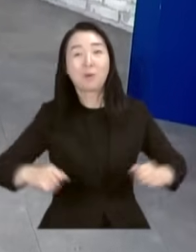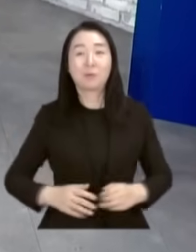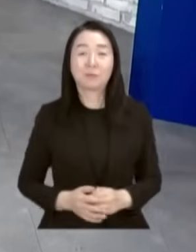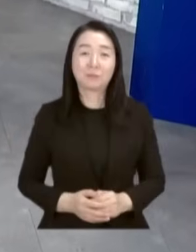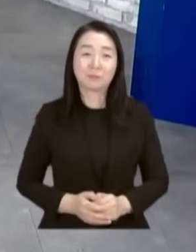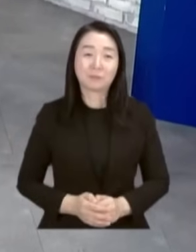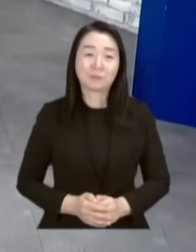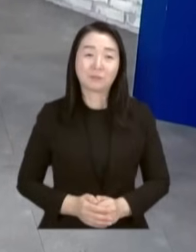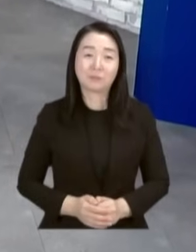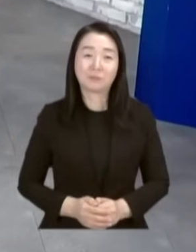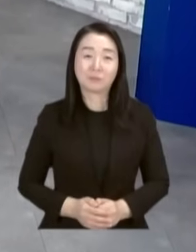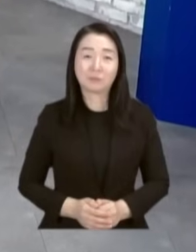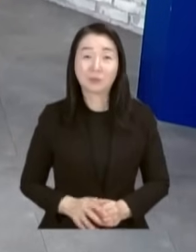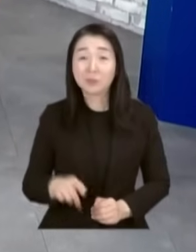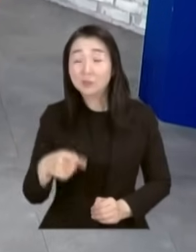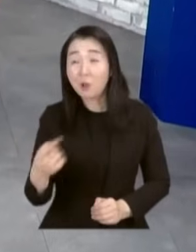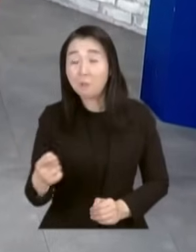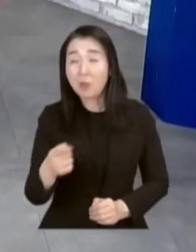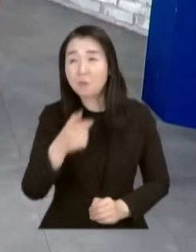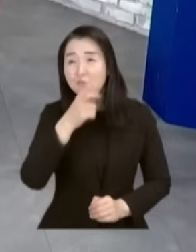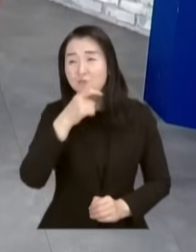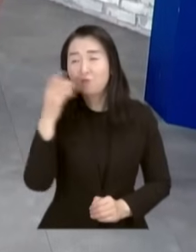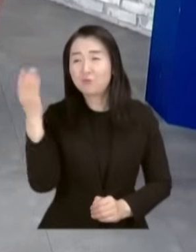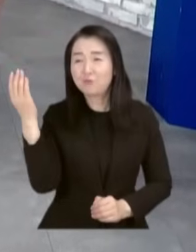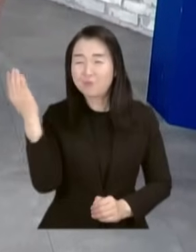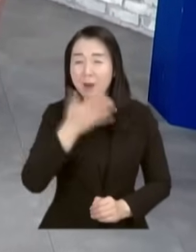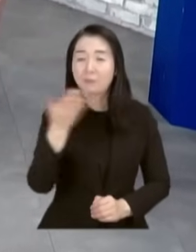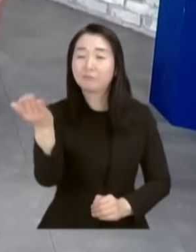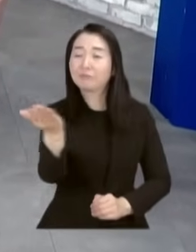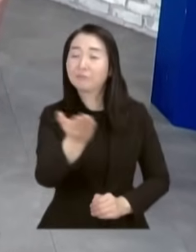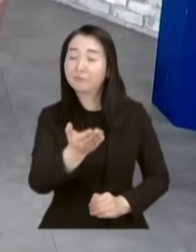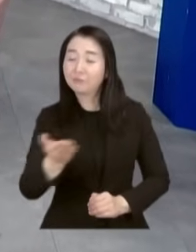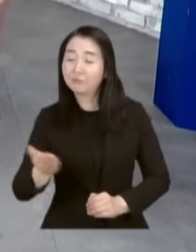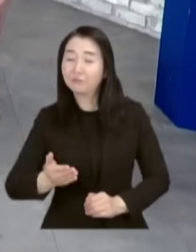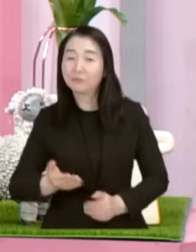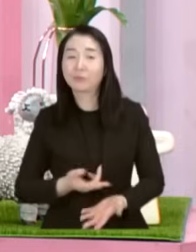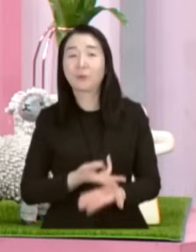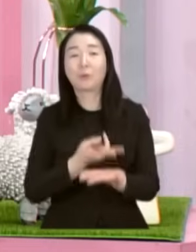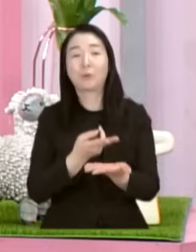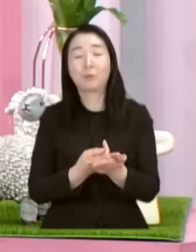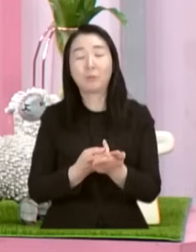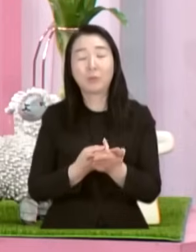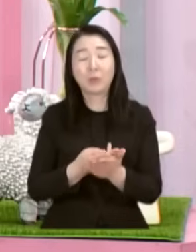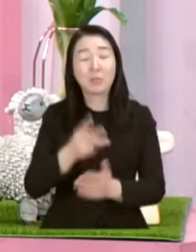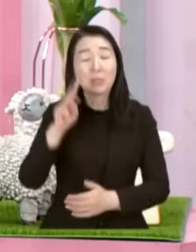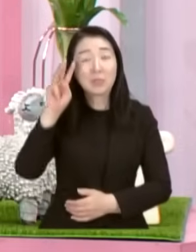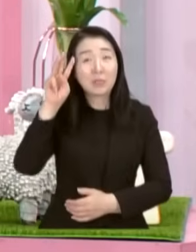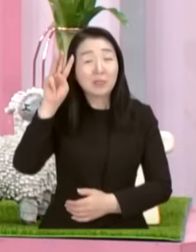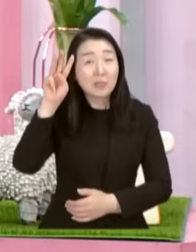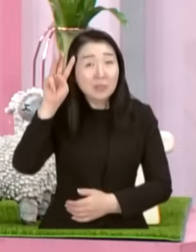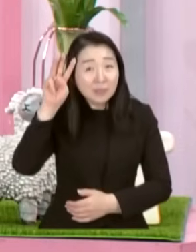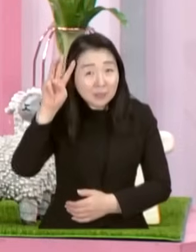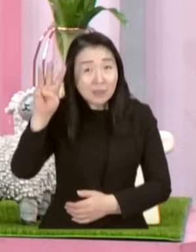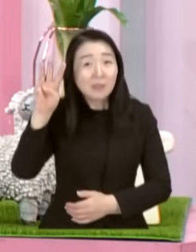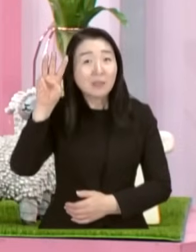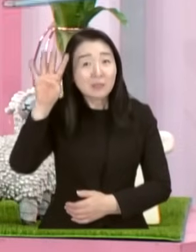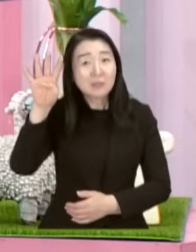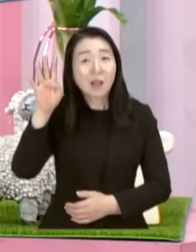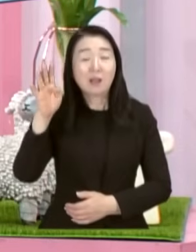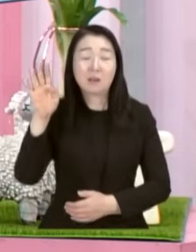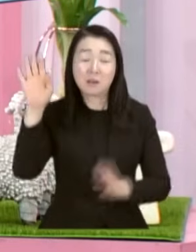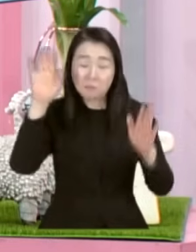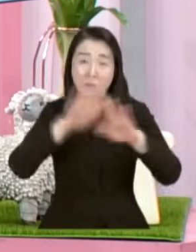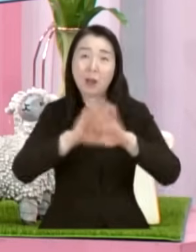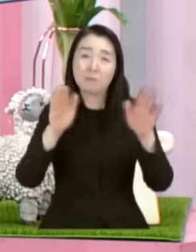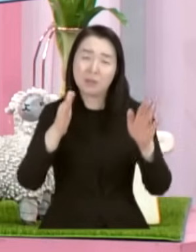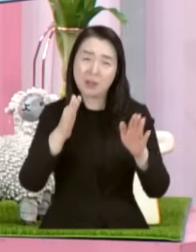넓은 바위가 있는데 바로 그 옆에는 맑은 물이 흐르고 거기에 엎어져서 사흘 밤낮을 통곡하고 울었어요.